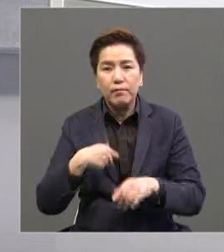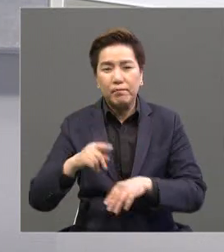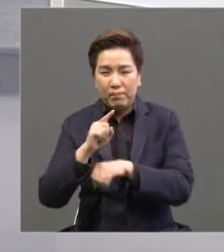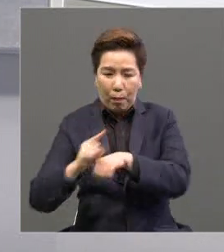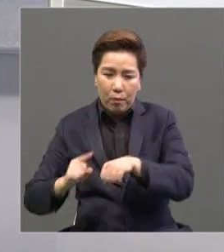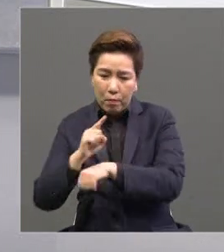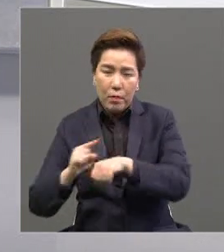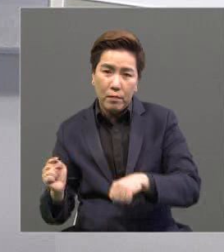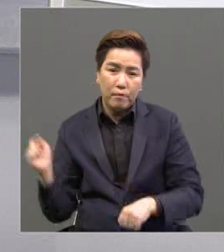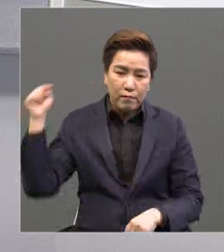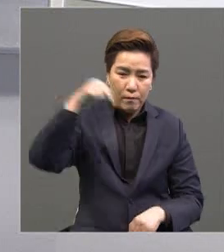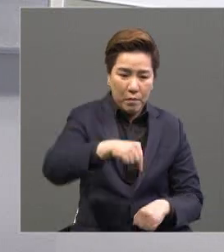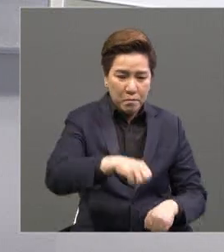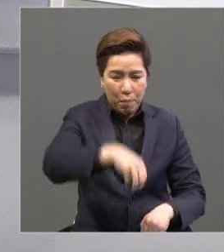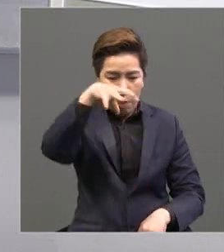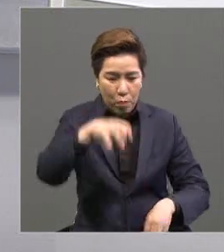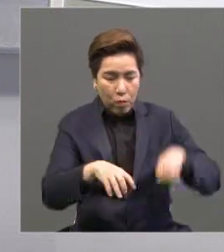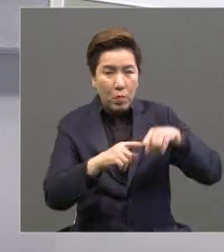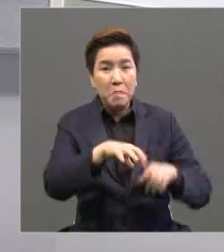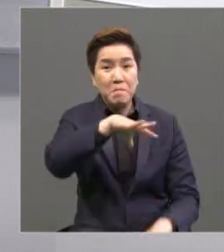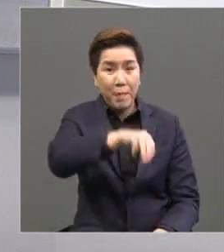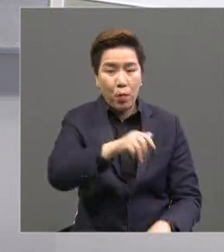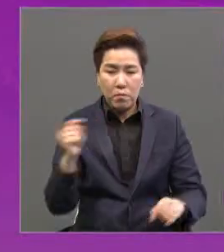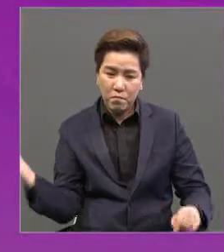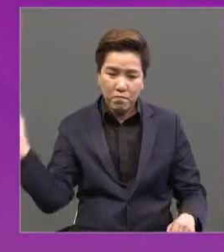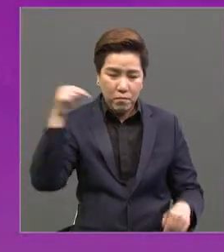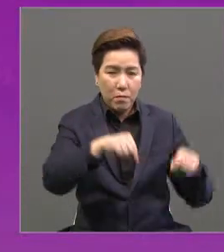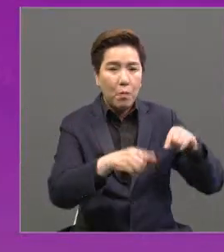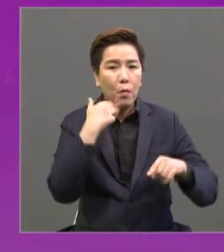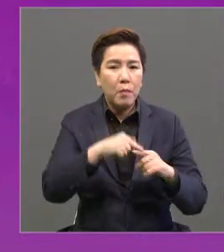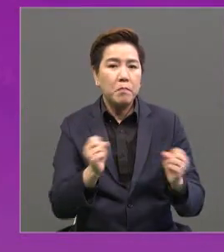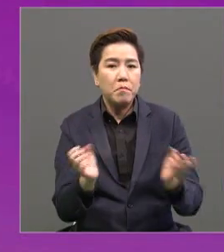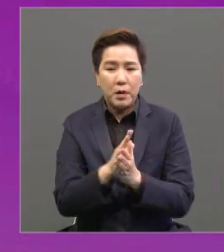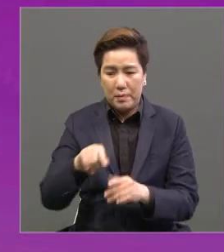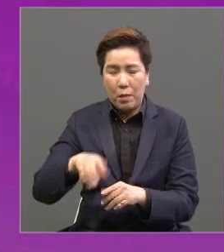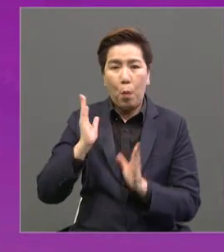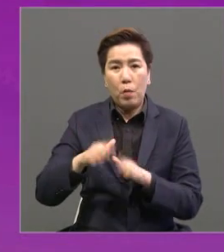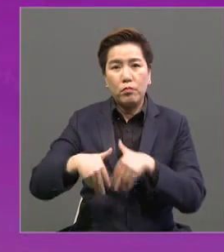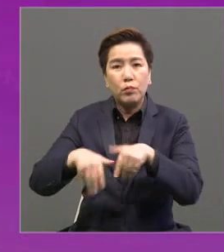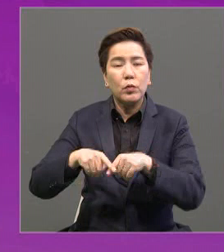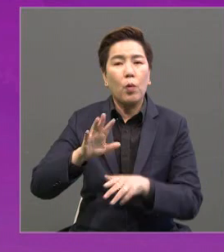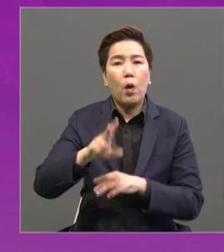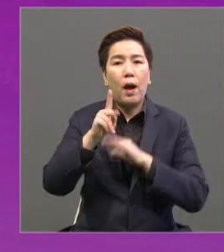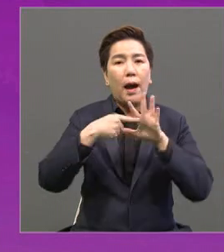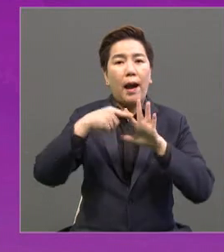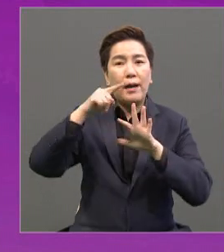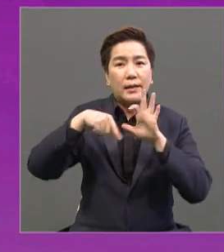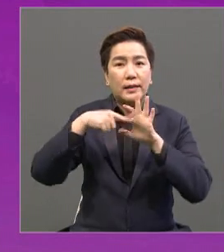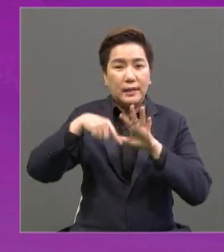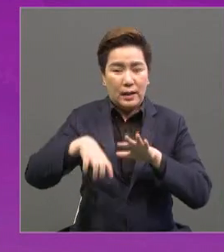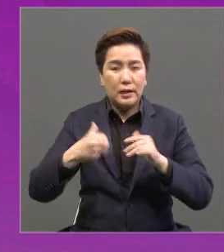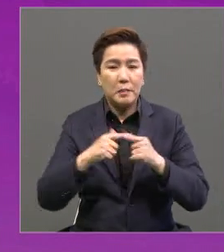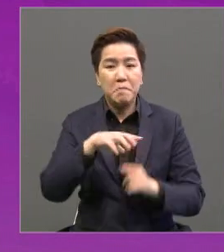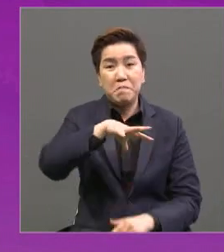ยิงจรวดถล่มใส่กรุงเทลอาวีฟเมืองหลวงของอิสราเอลเพื่อตอบโต้ที่อิสราเอลโจมตีเป้าหมายพลเรือนในเขตฉนวนกาซ่าค่ะ